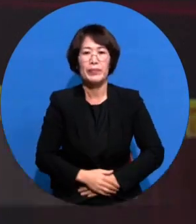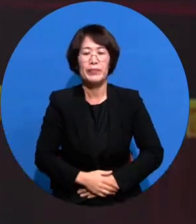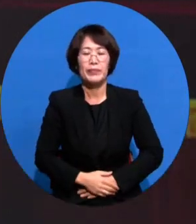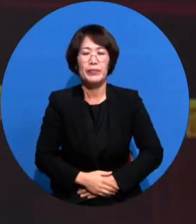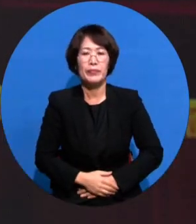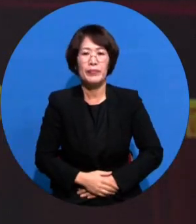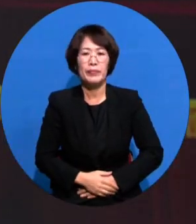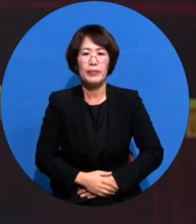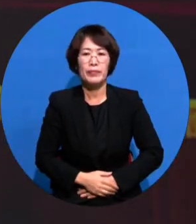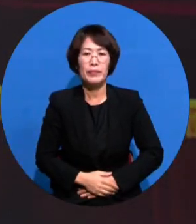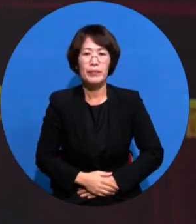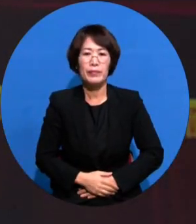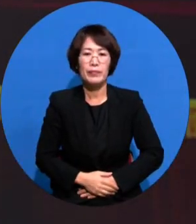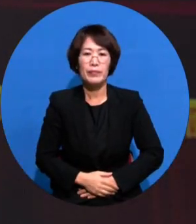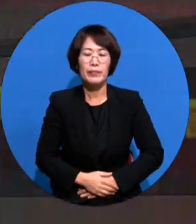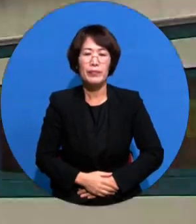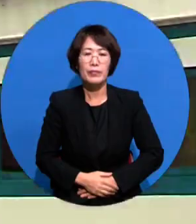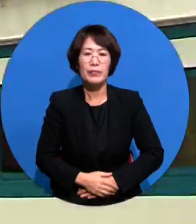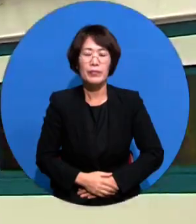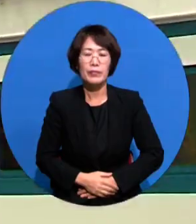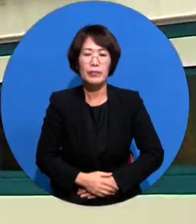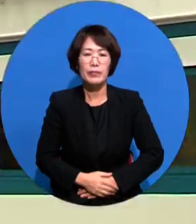김윤 기자입니다.